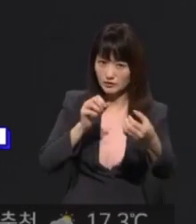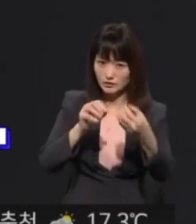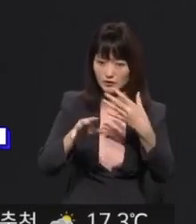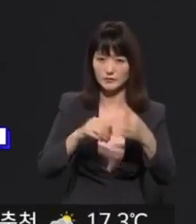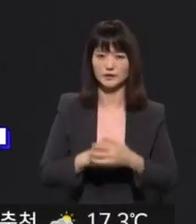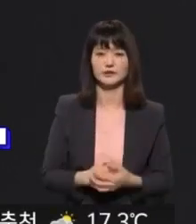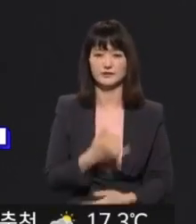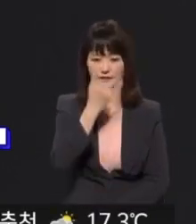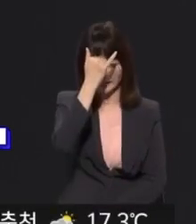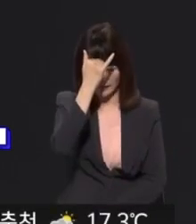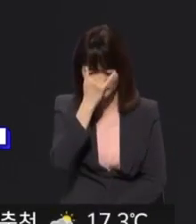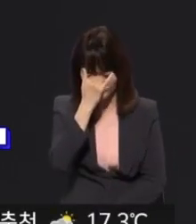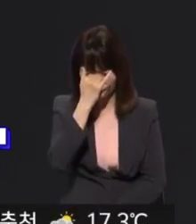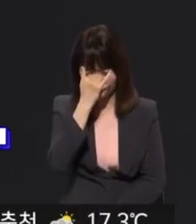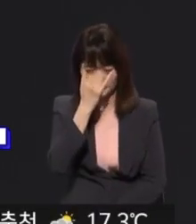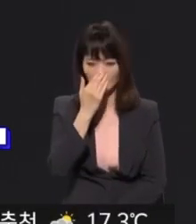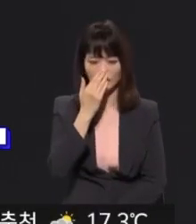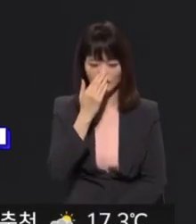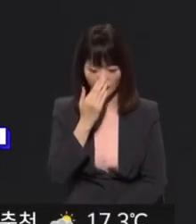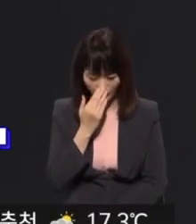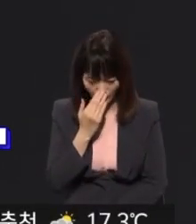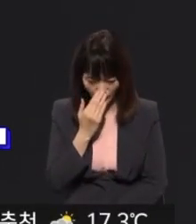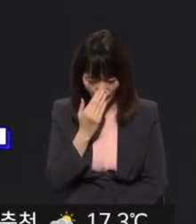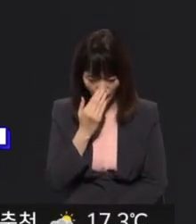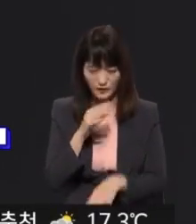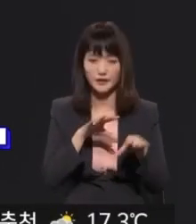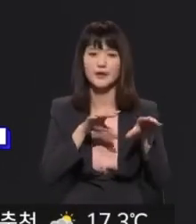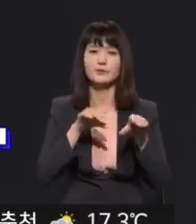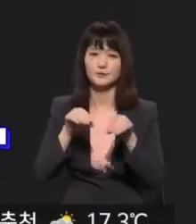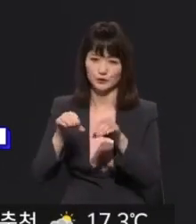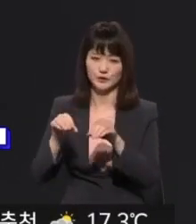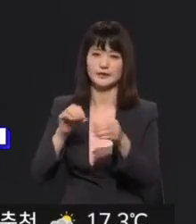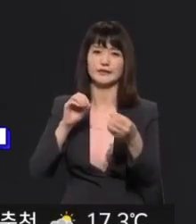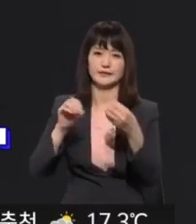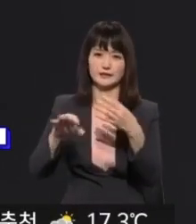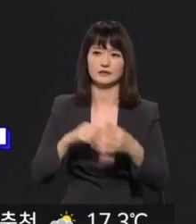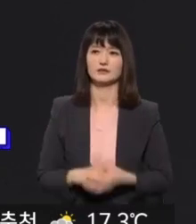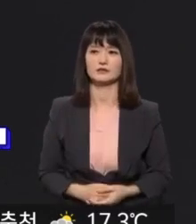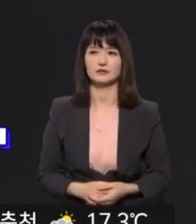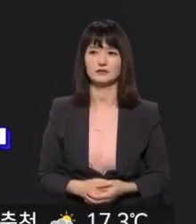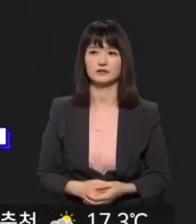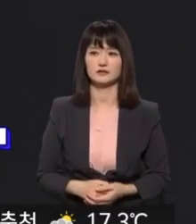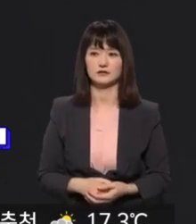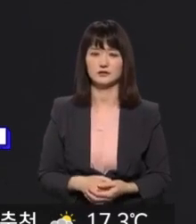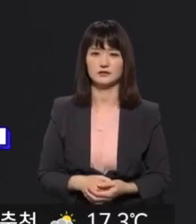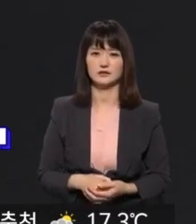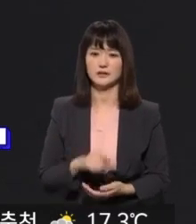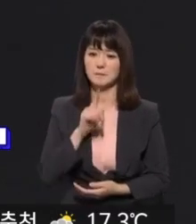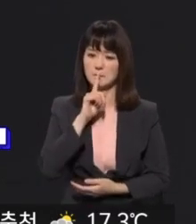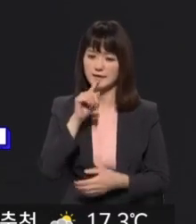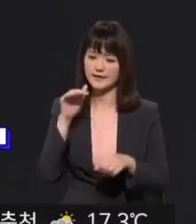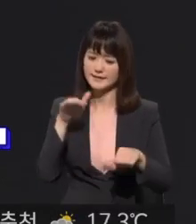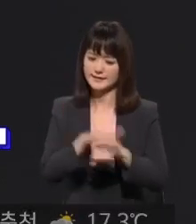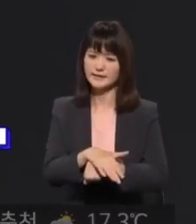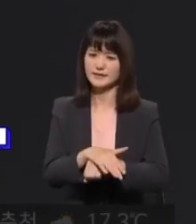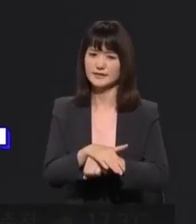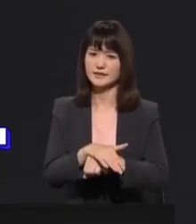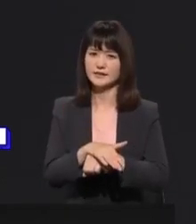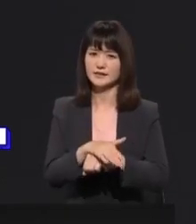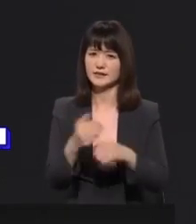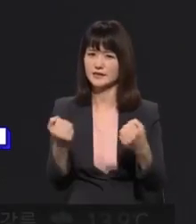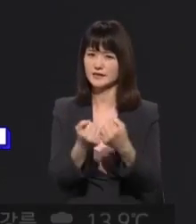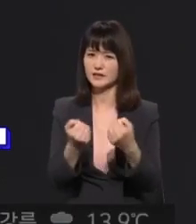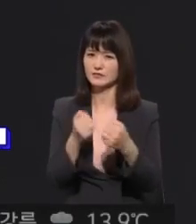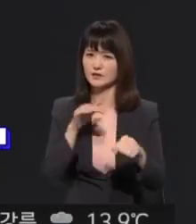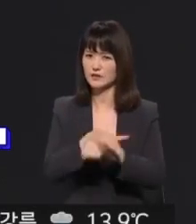다소곳하게 그리고 좀 더 유연하게 좀 더 겸손하게 무조건 말끝마다 쌈딱처럼 이겨먹으려고 하지 말라는 제가 그것이 좀